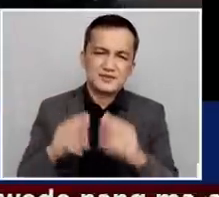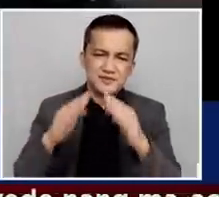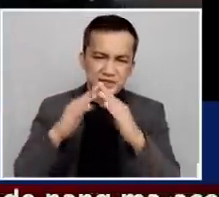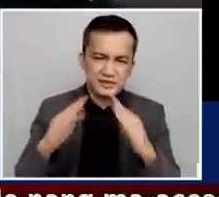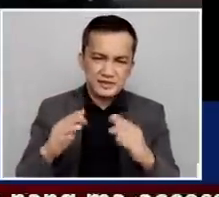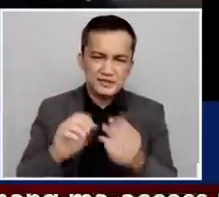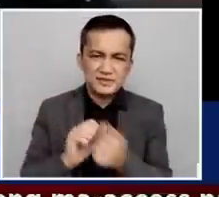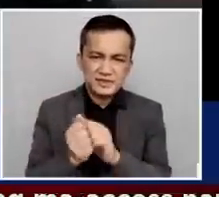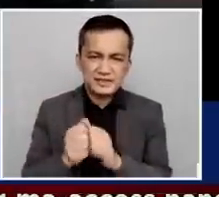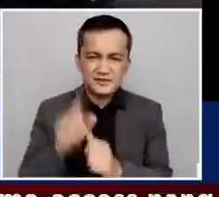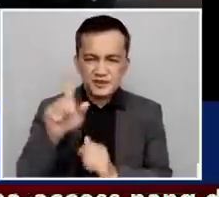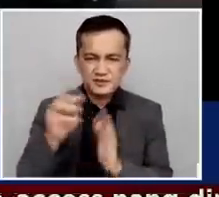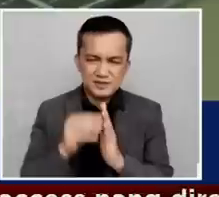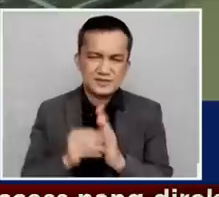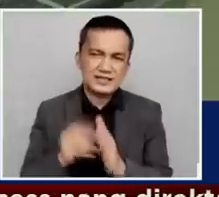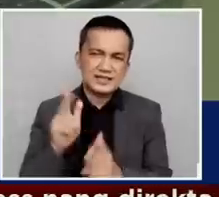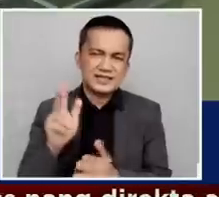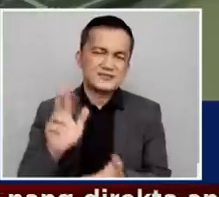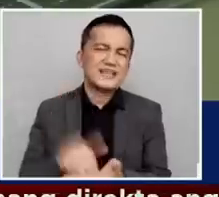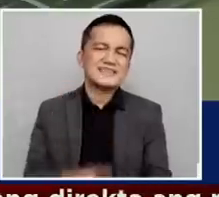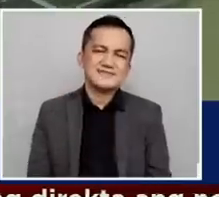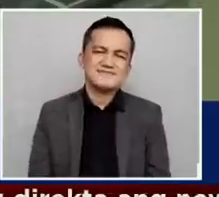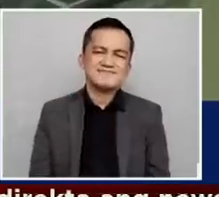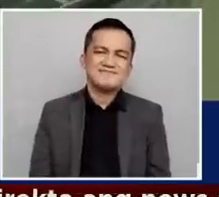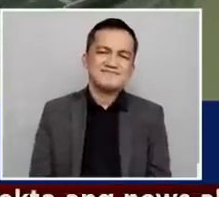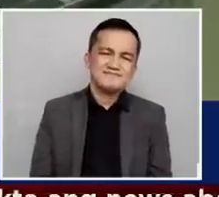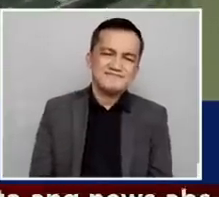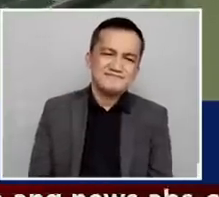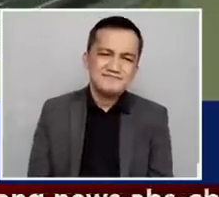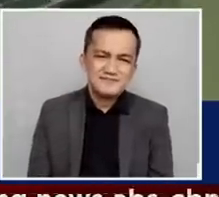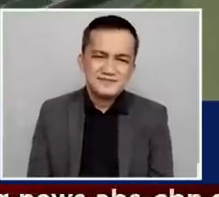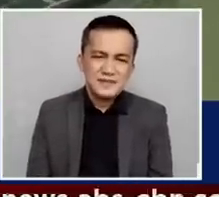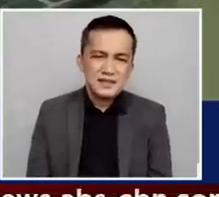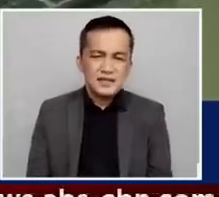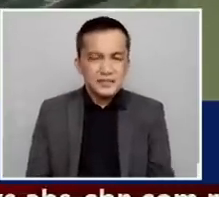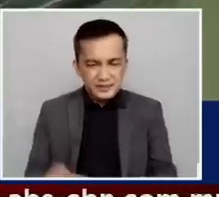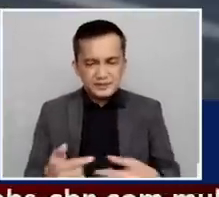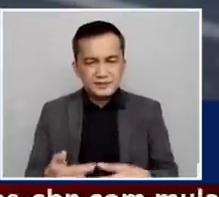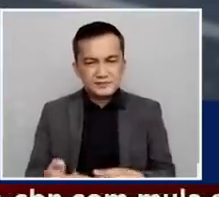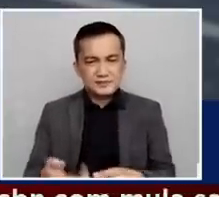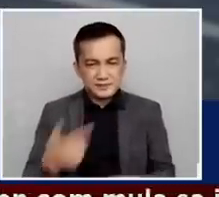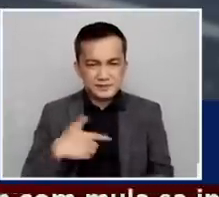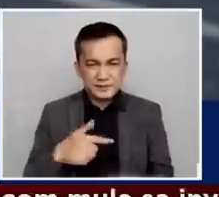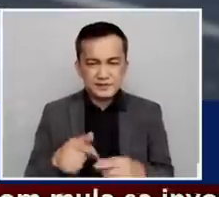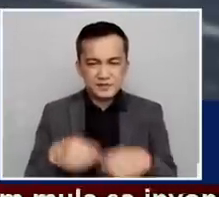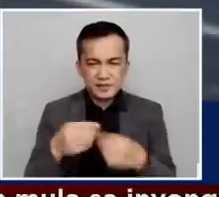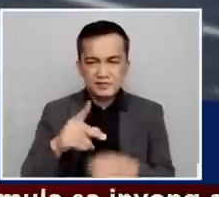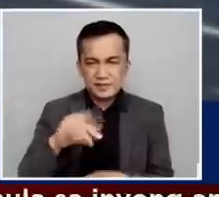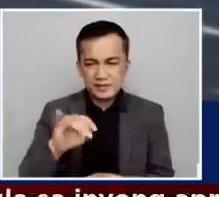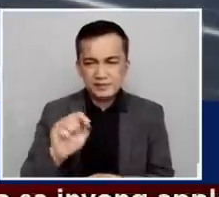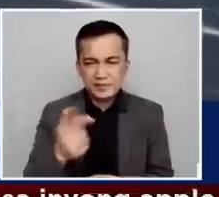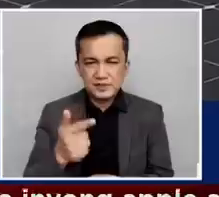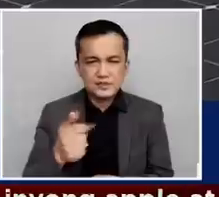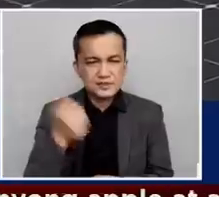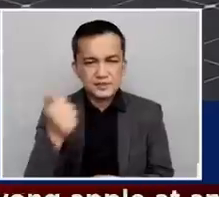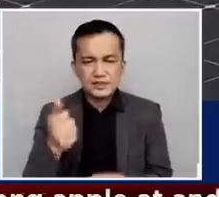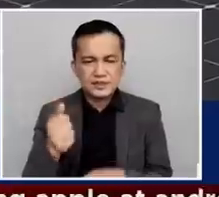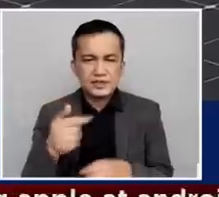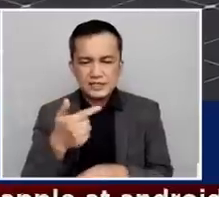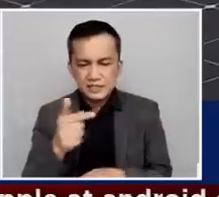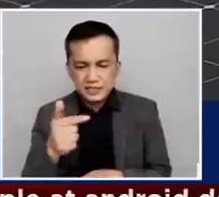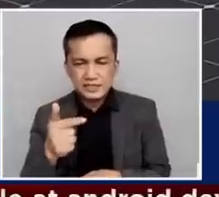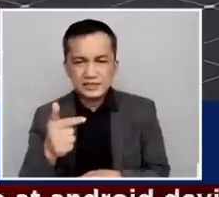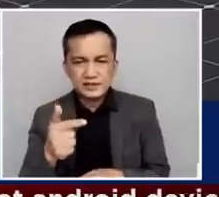magiging 1,030,000 pesos. Nagbigay ng halimbawa ang Pag-ibig Fund ng iba pang green features